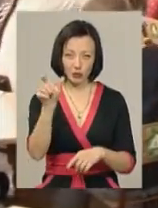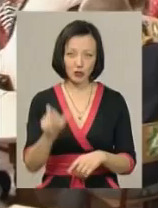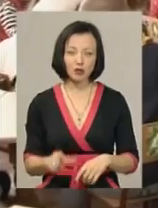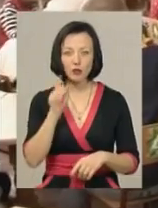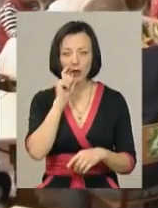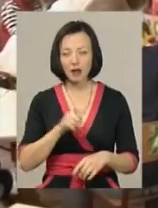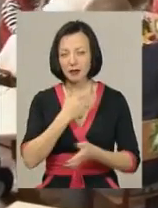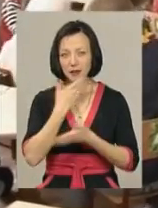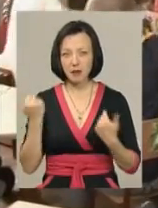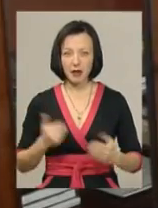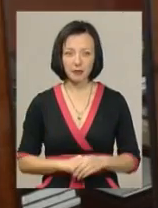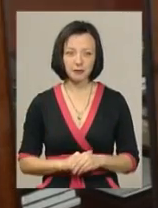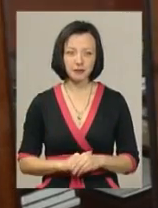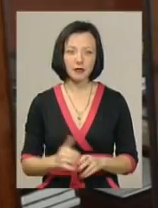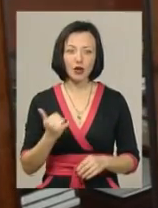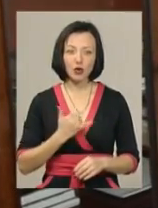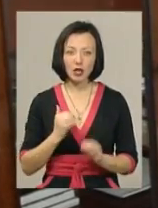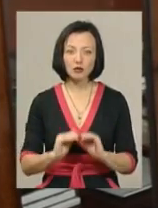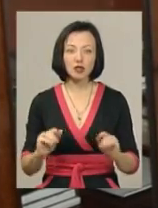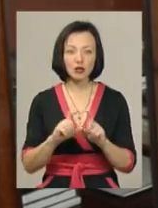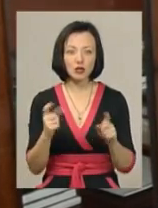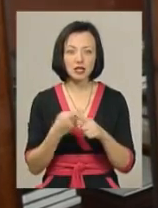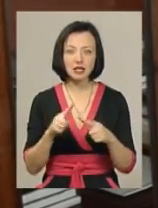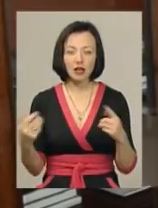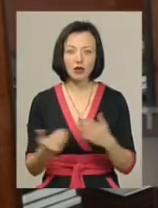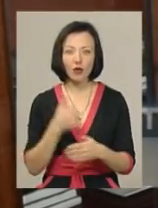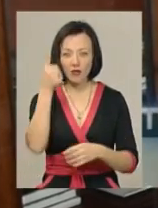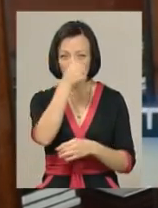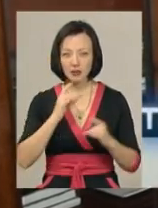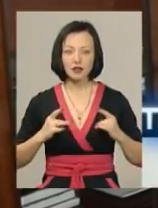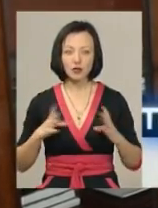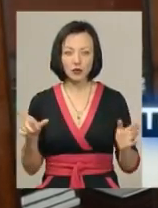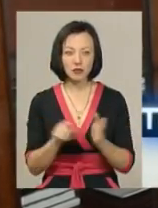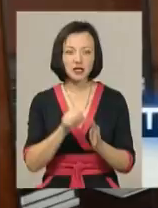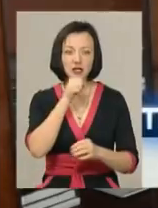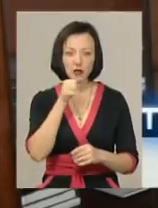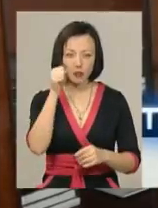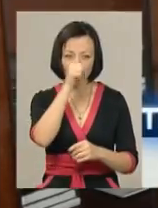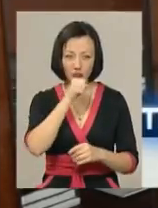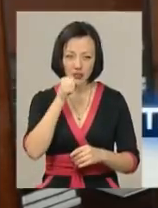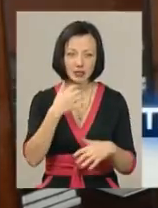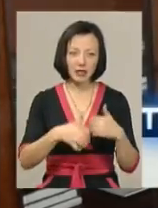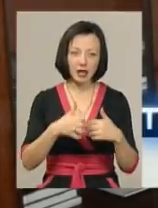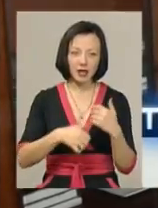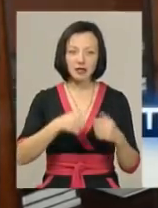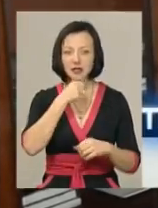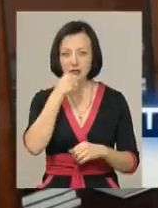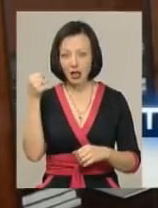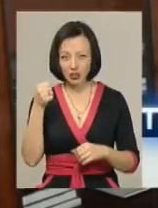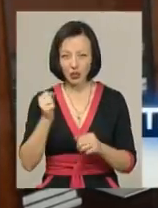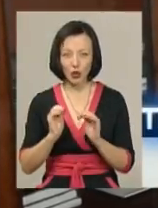в Україні поки що немає у нашому садочку цей новий рік ми святкуємо з Дідом Морозом на середніх і старших дошкільних